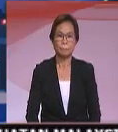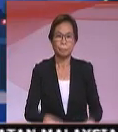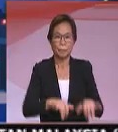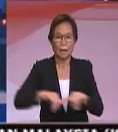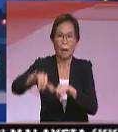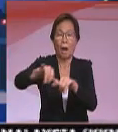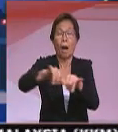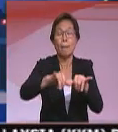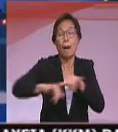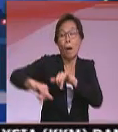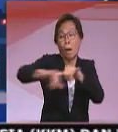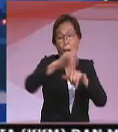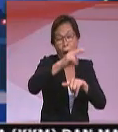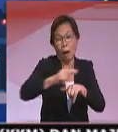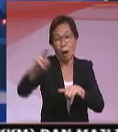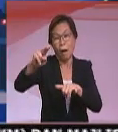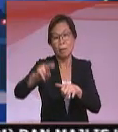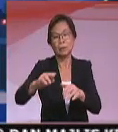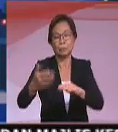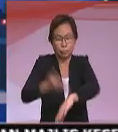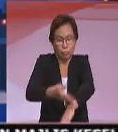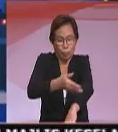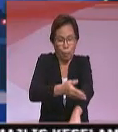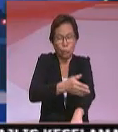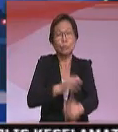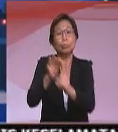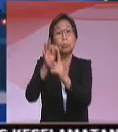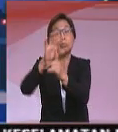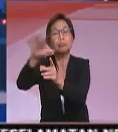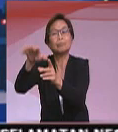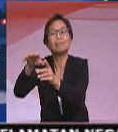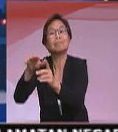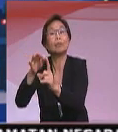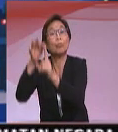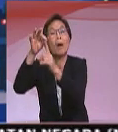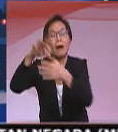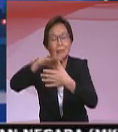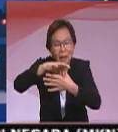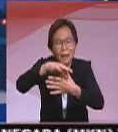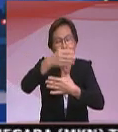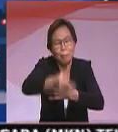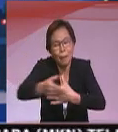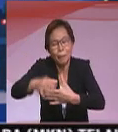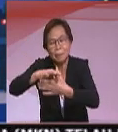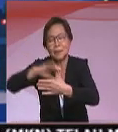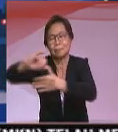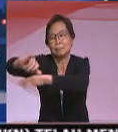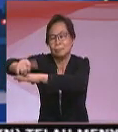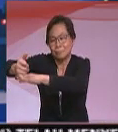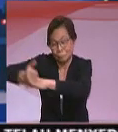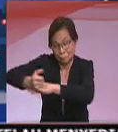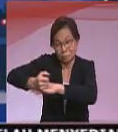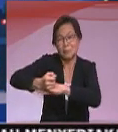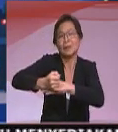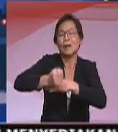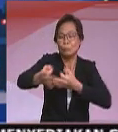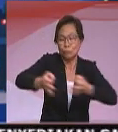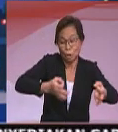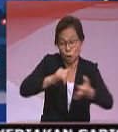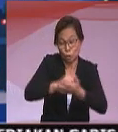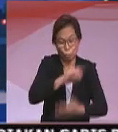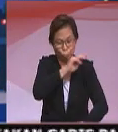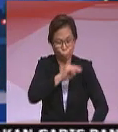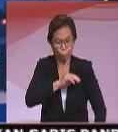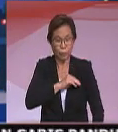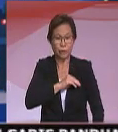Piawaian halal bakal ditambah baik terutamanya melibatkan daging serta produk daging yang diimport. Menjelaskan perkara berkenaan,